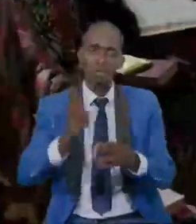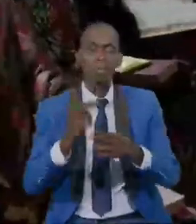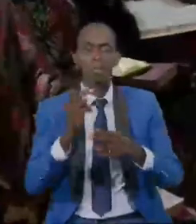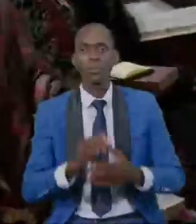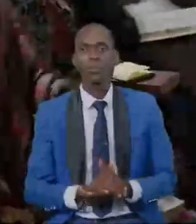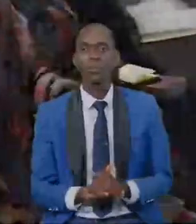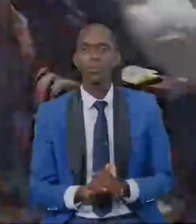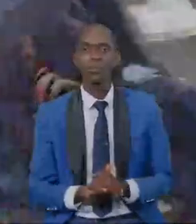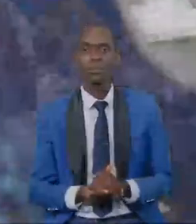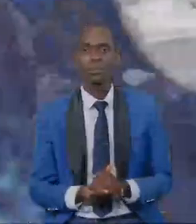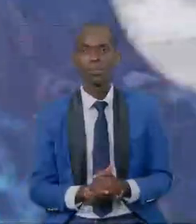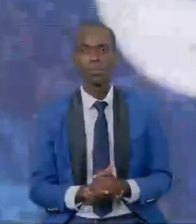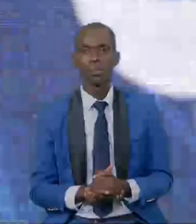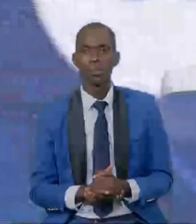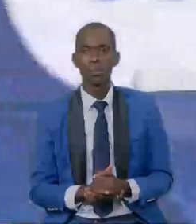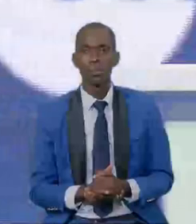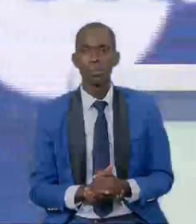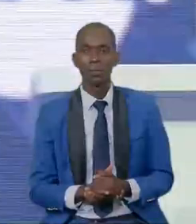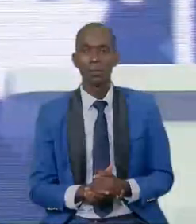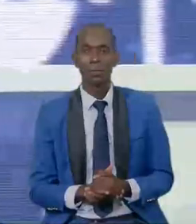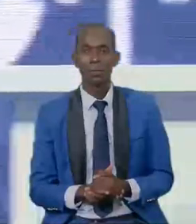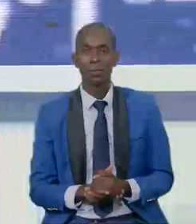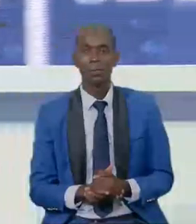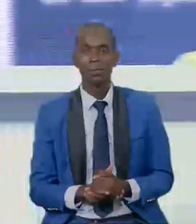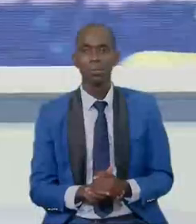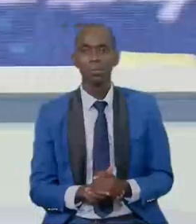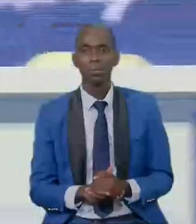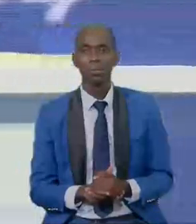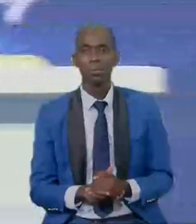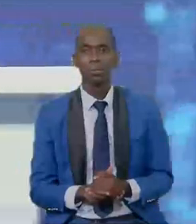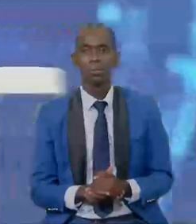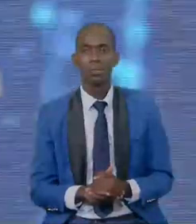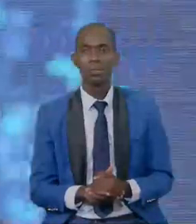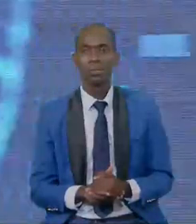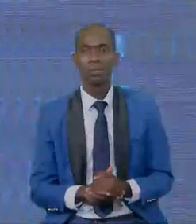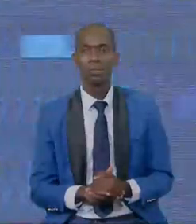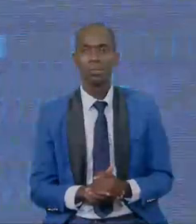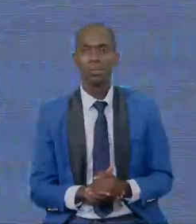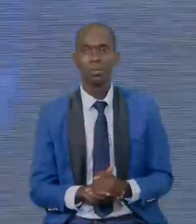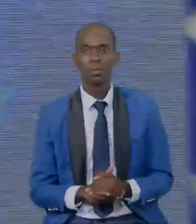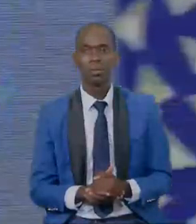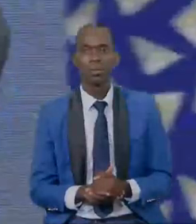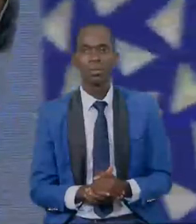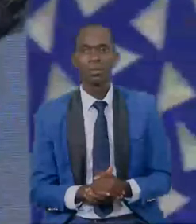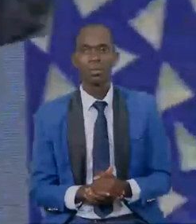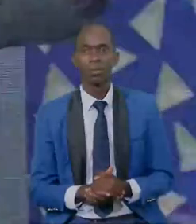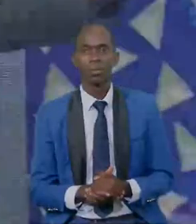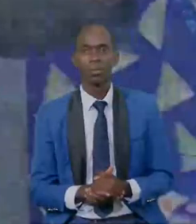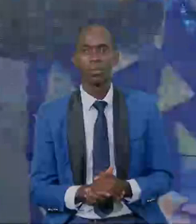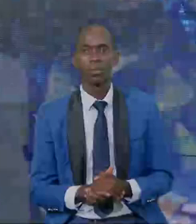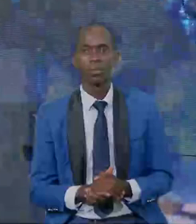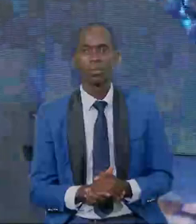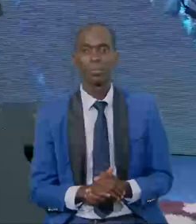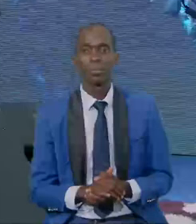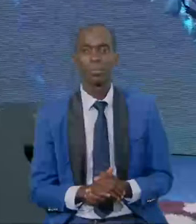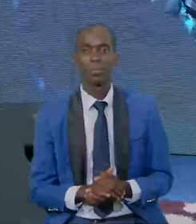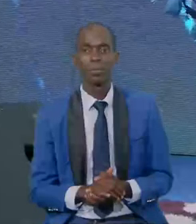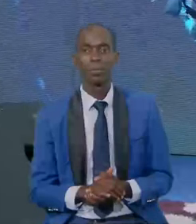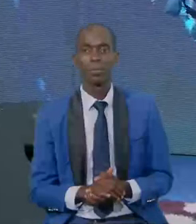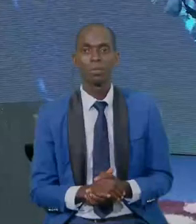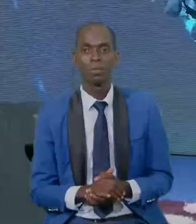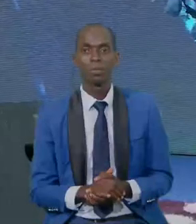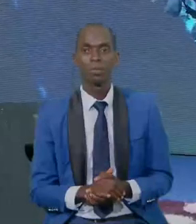Le monde dans lequel nous vivons est un monde qui intimide les gens, même les chrétiens. Qui ne connaissent pas leur droite sont intimidés, mais ce soir